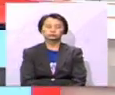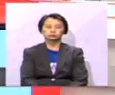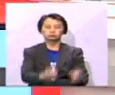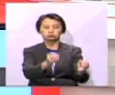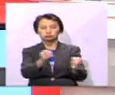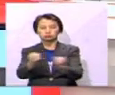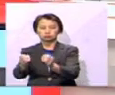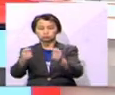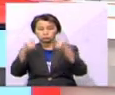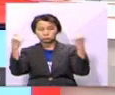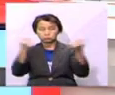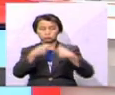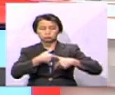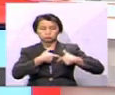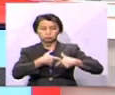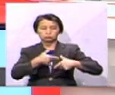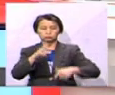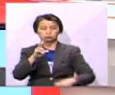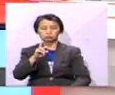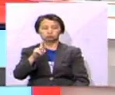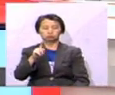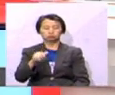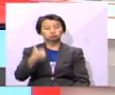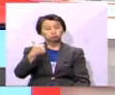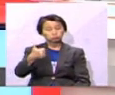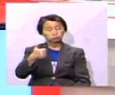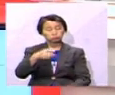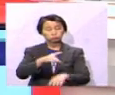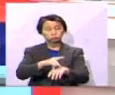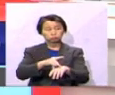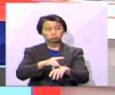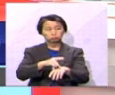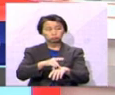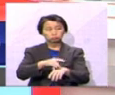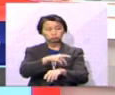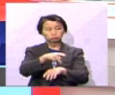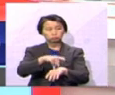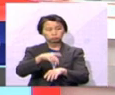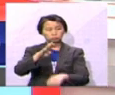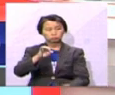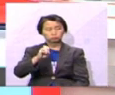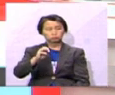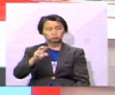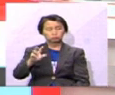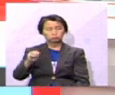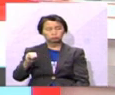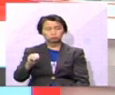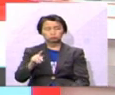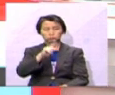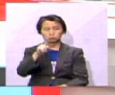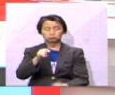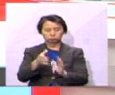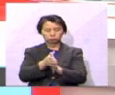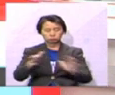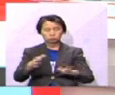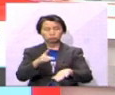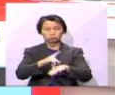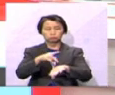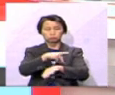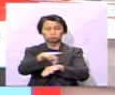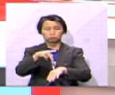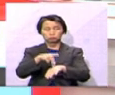Penganjuran Fiesta Sehati di RTM Bagus Bah di Pulau Bumbum memberi gambaran positif mengenai soal keselamatan pulau di